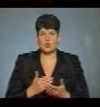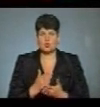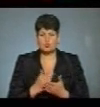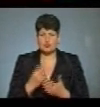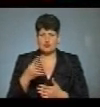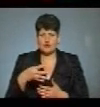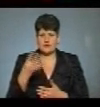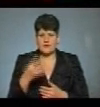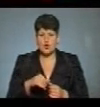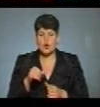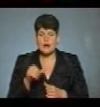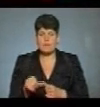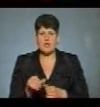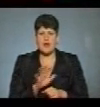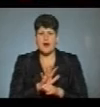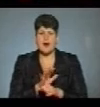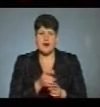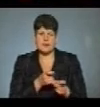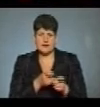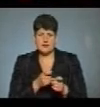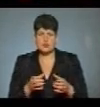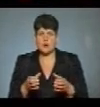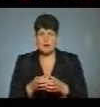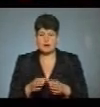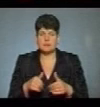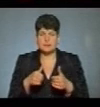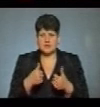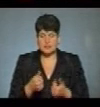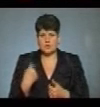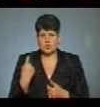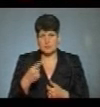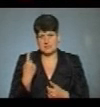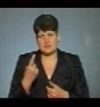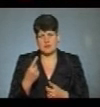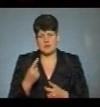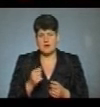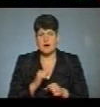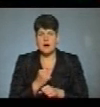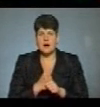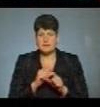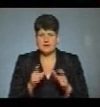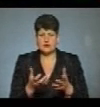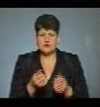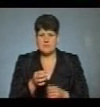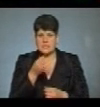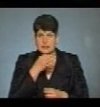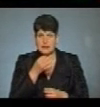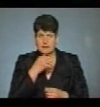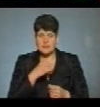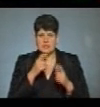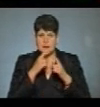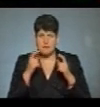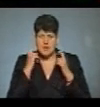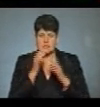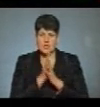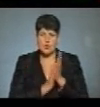44-ї окремої артилерійської бригади передала комунальна аптека Тернопільської обласної ради. Військові отримали медикаменти, маски, рукавички